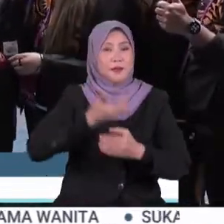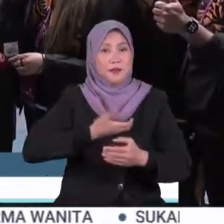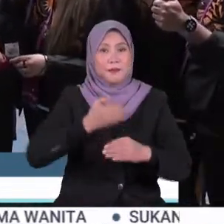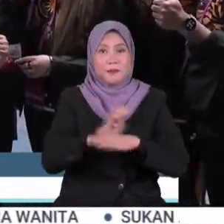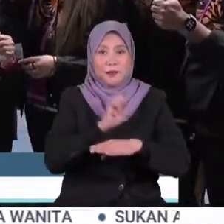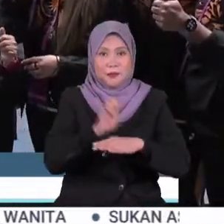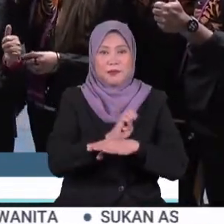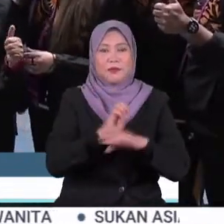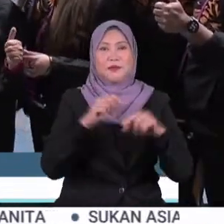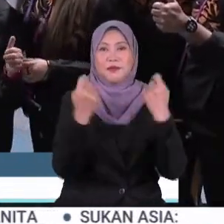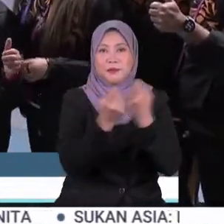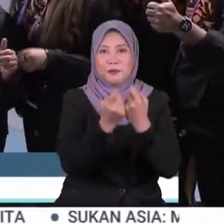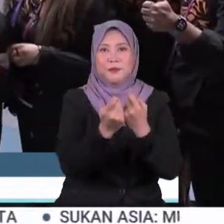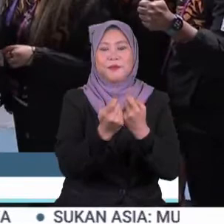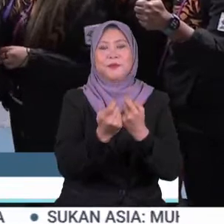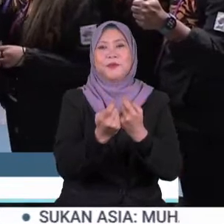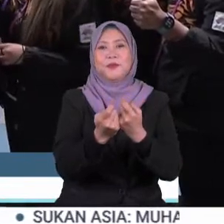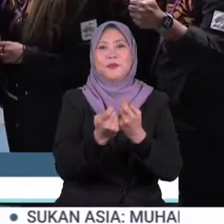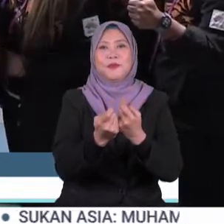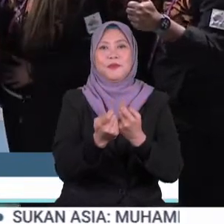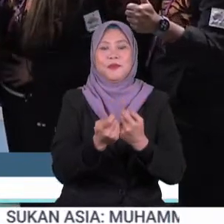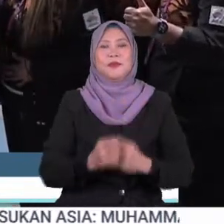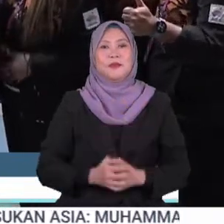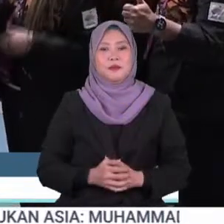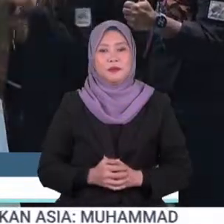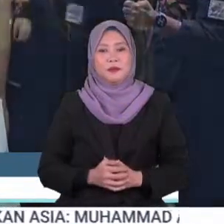berpasukan dan Incheon 2014.